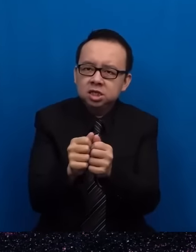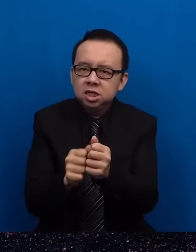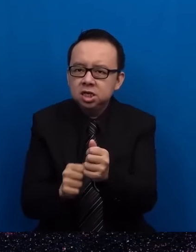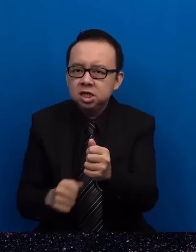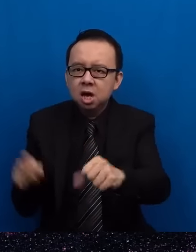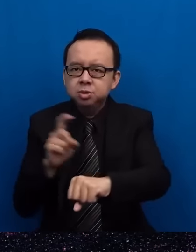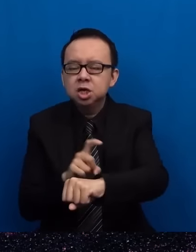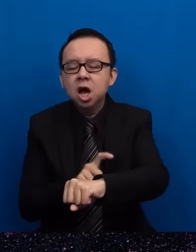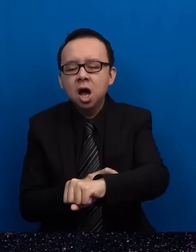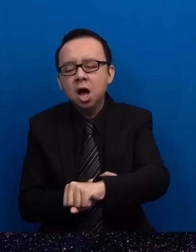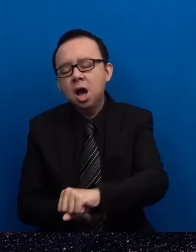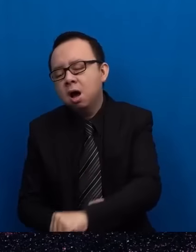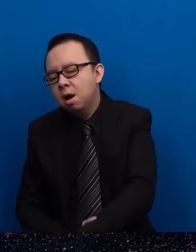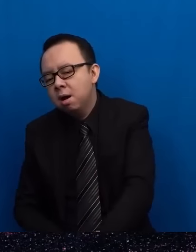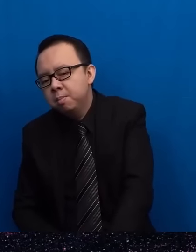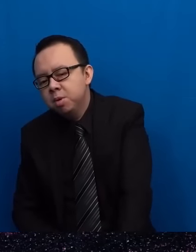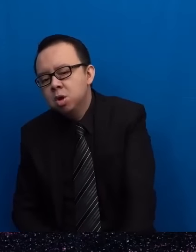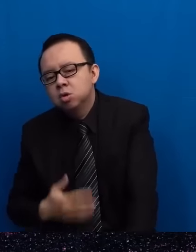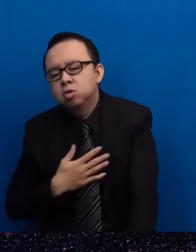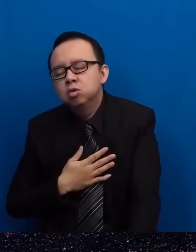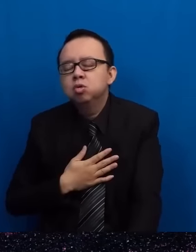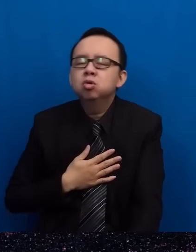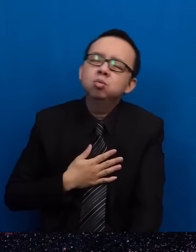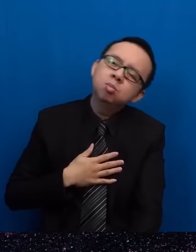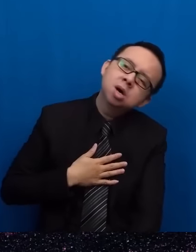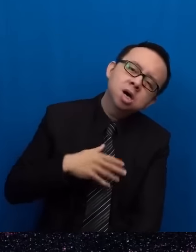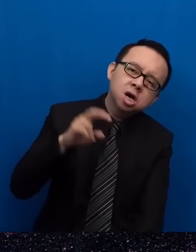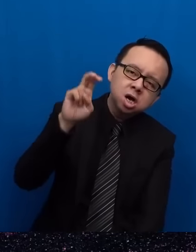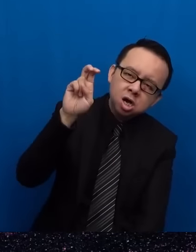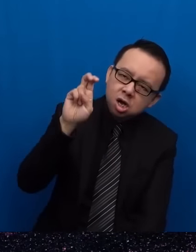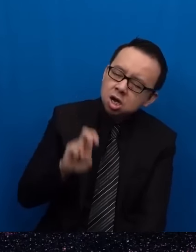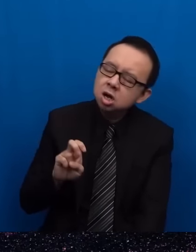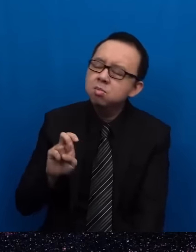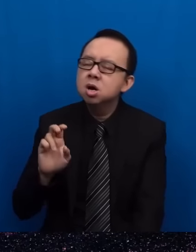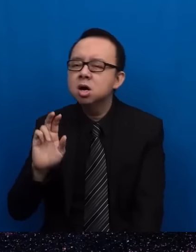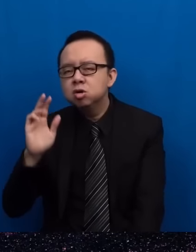Tuhan, tiap jam ku